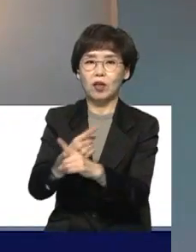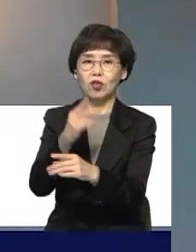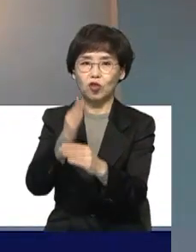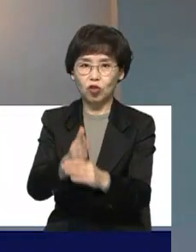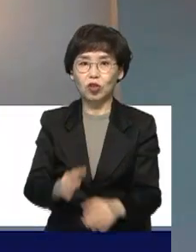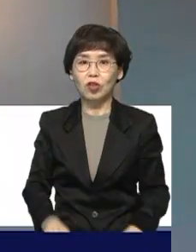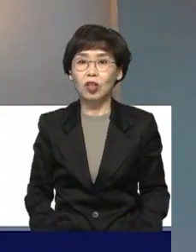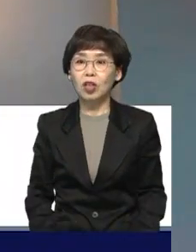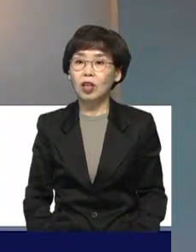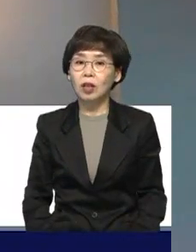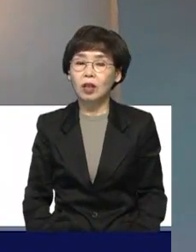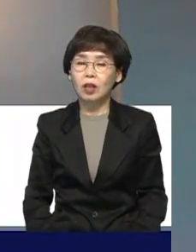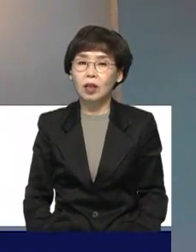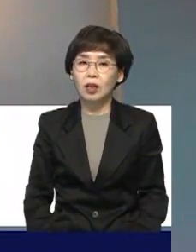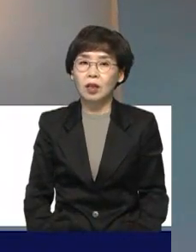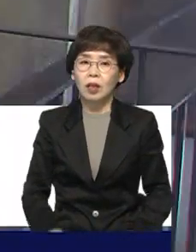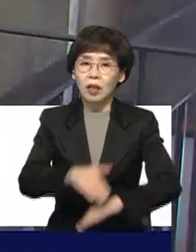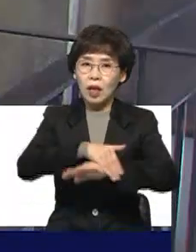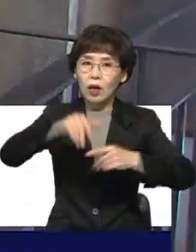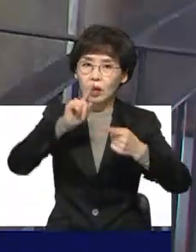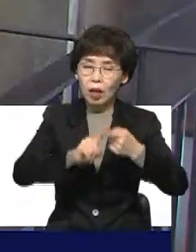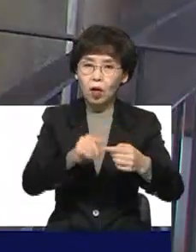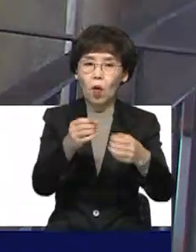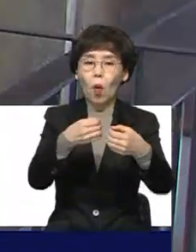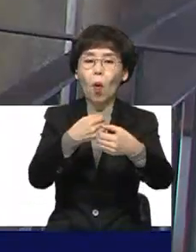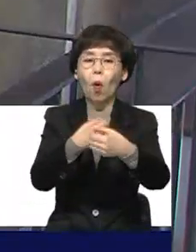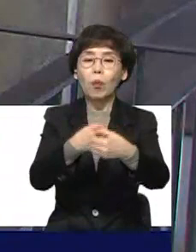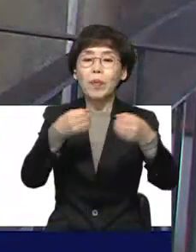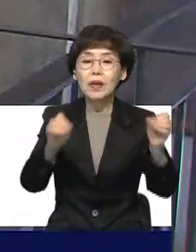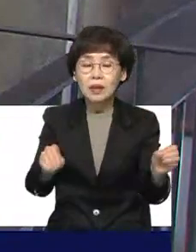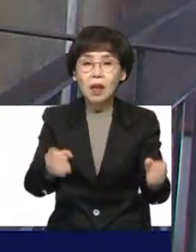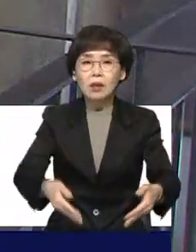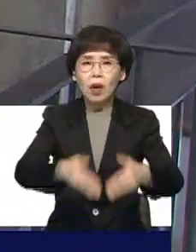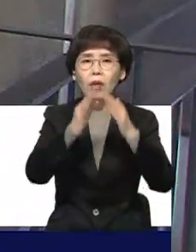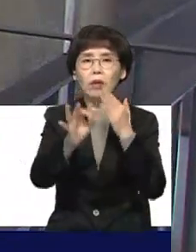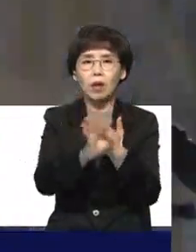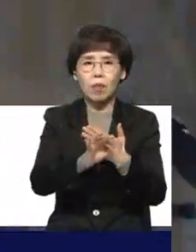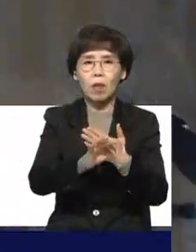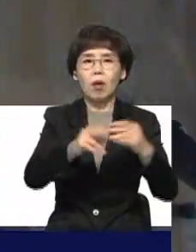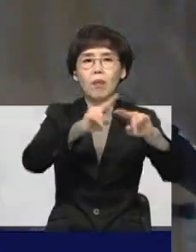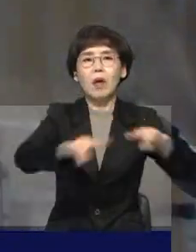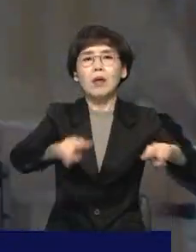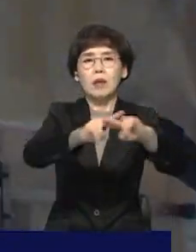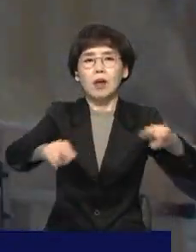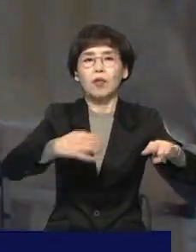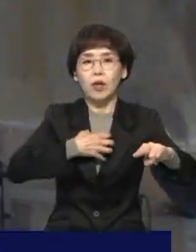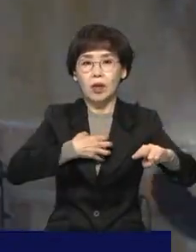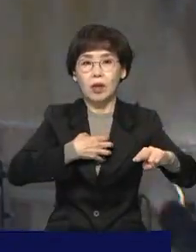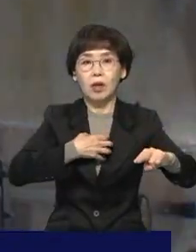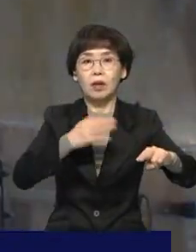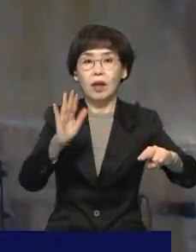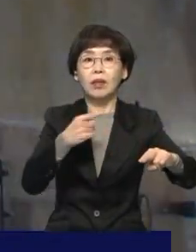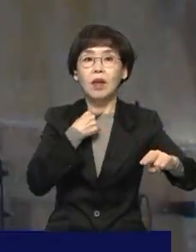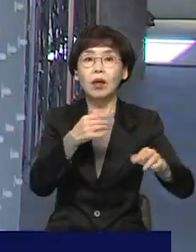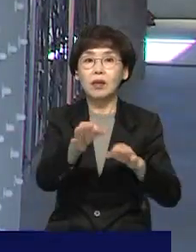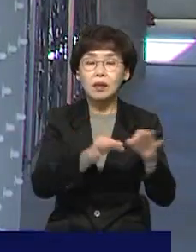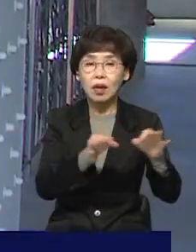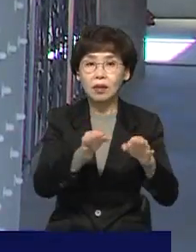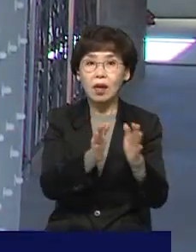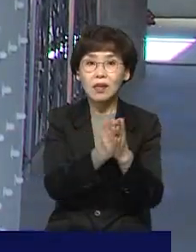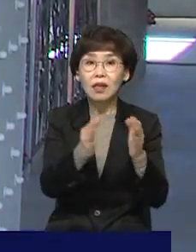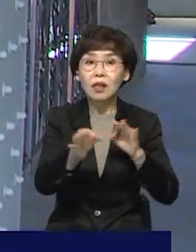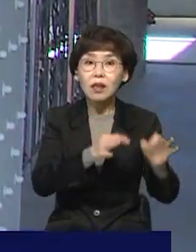중입니다. 기존 계획대로 오피스텔이 들어섰다면 쫓겨날 위기였던 서점 주인들은 희망을